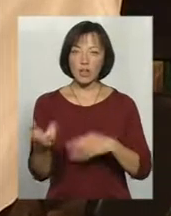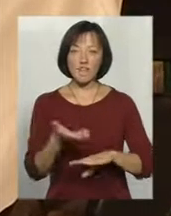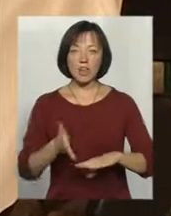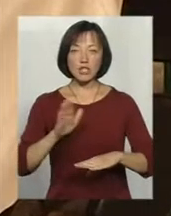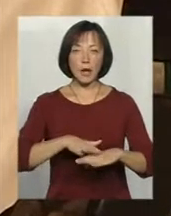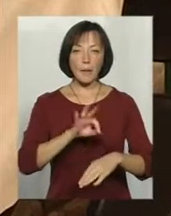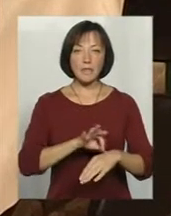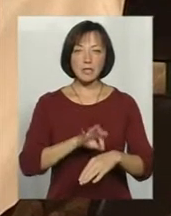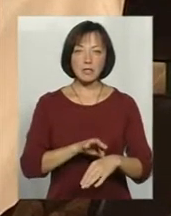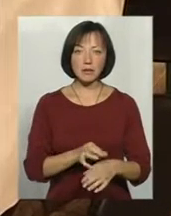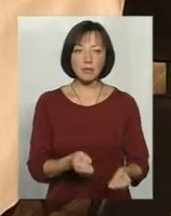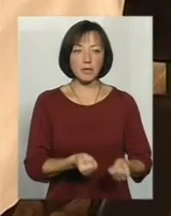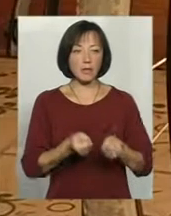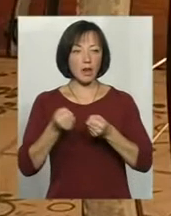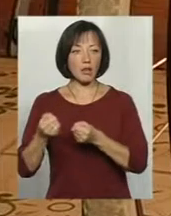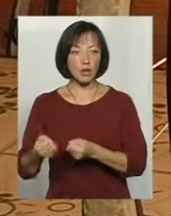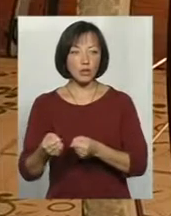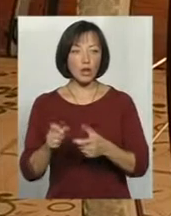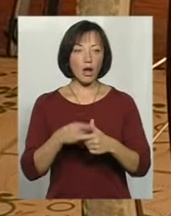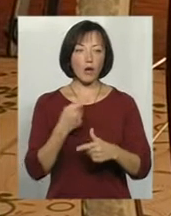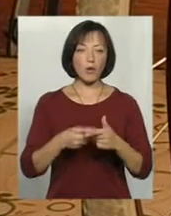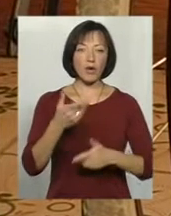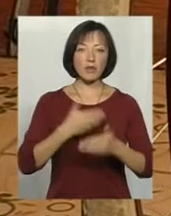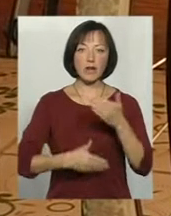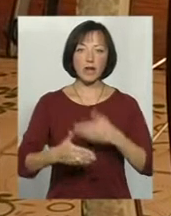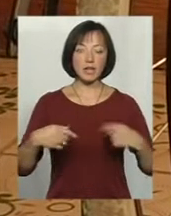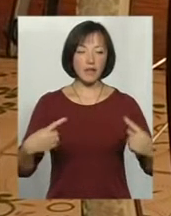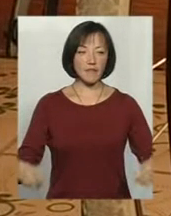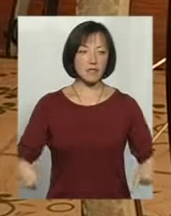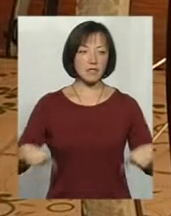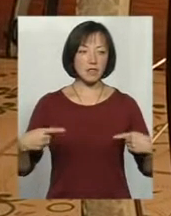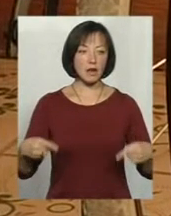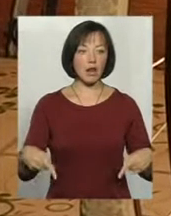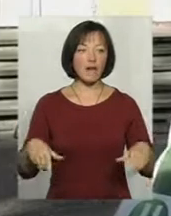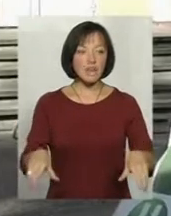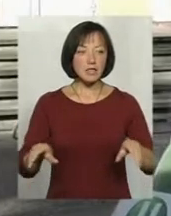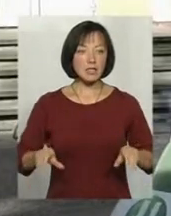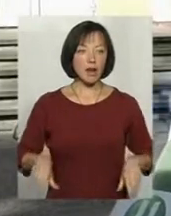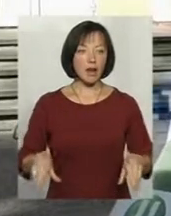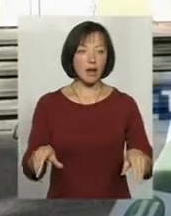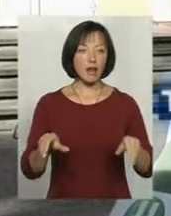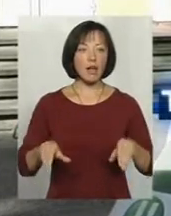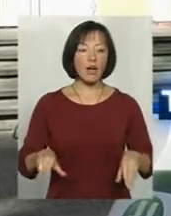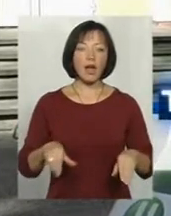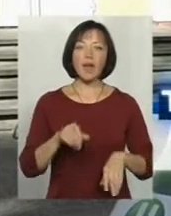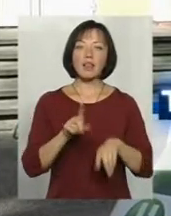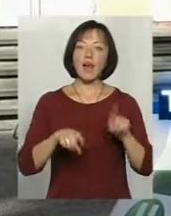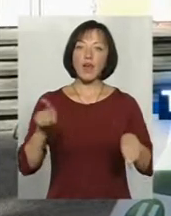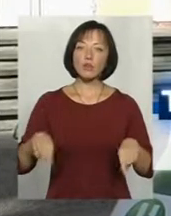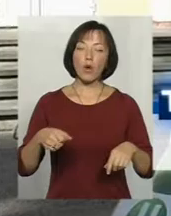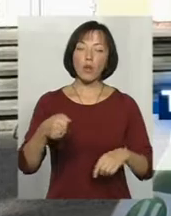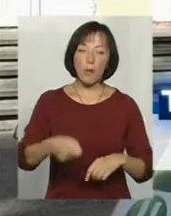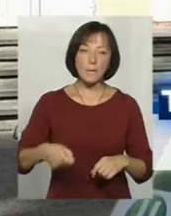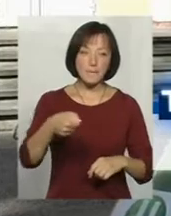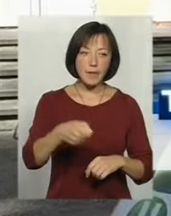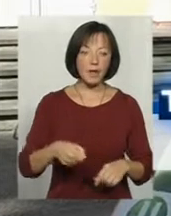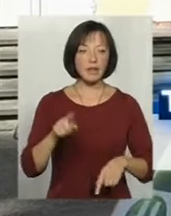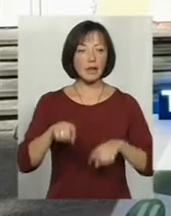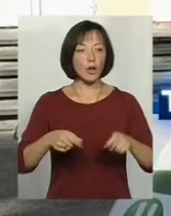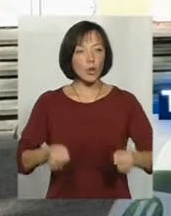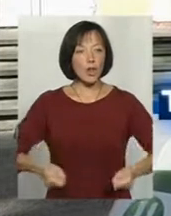пацієнтів персонал тягає на ношах або у інвалідних візках. Дехто з них на паличках, дехто на милицях, дехто потребує пересування